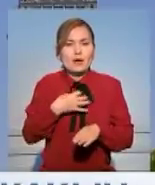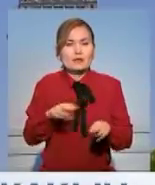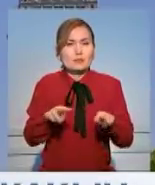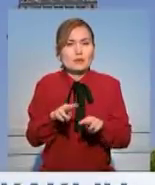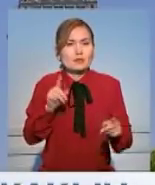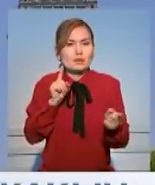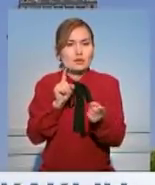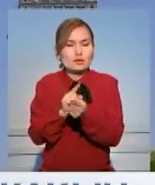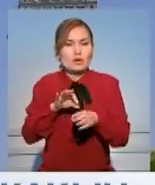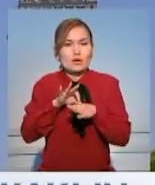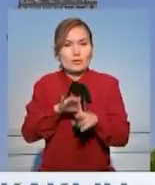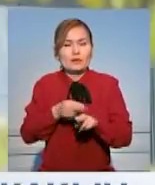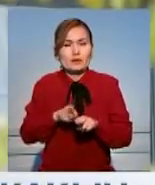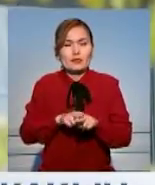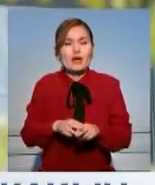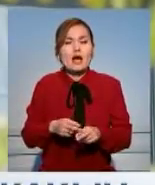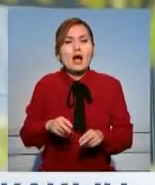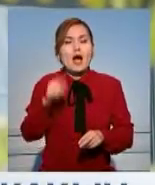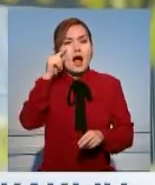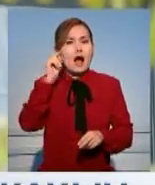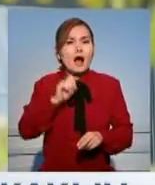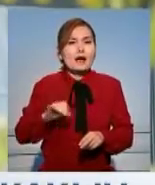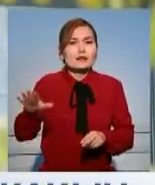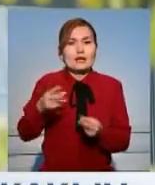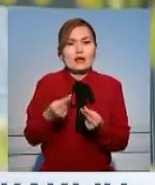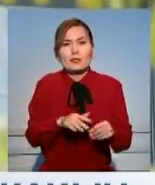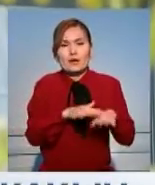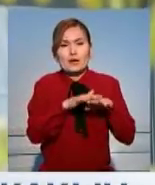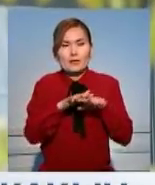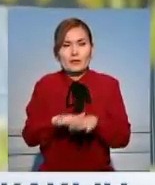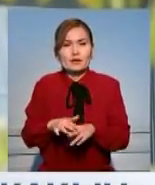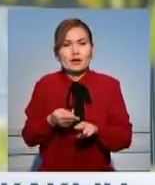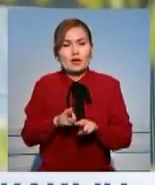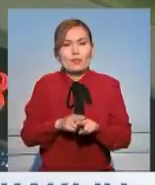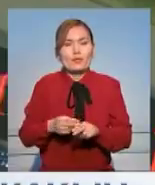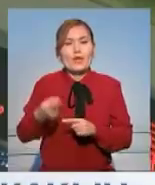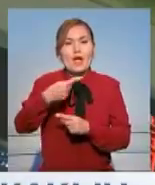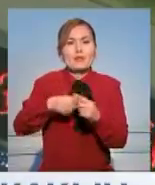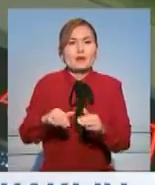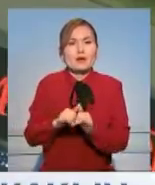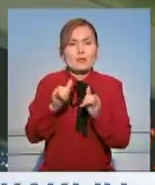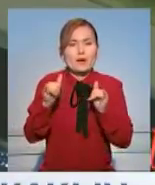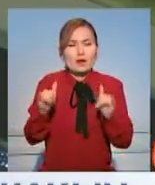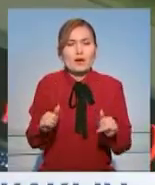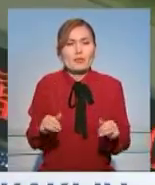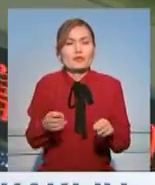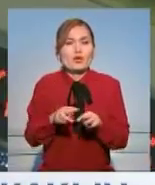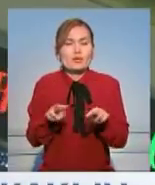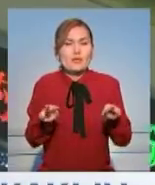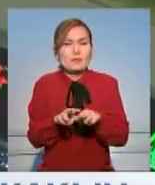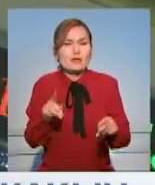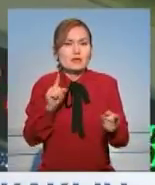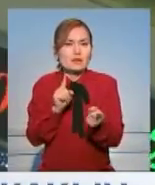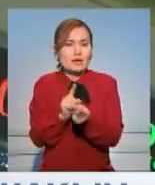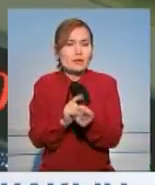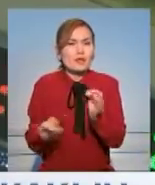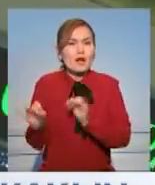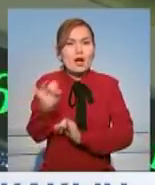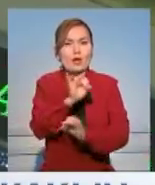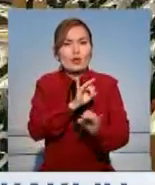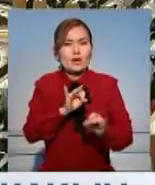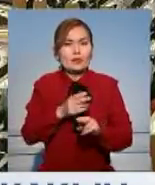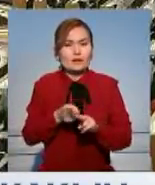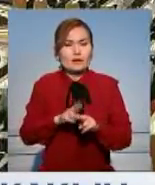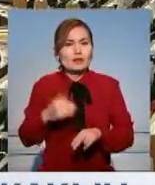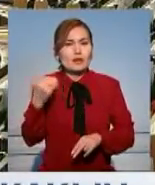өткізді. Буао Азиялық форумы мен инвестор күні шарасына қатысып, іскер топқа орталықтың мүмкіншіліктерін таныстырып